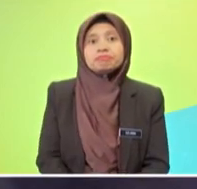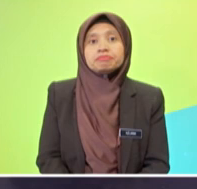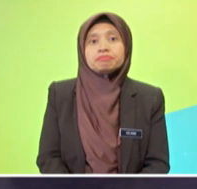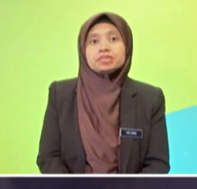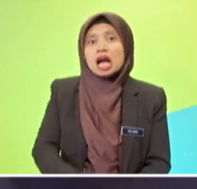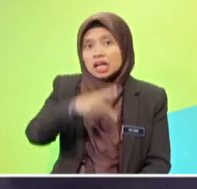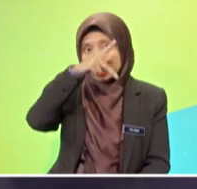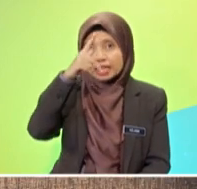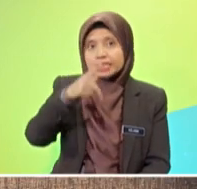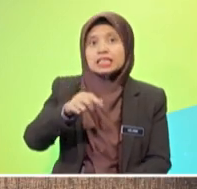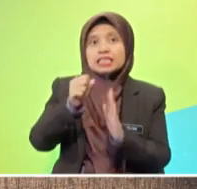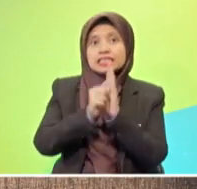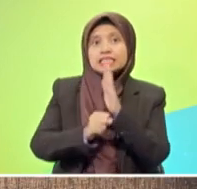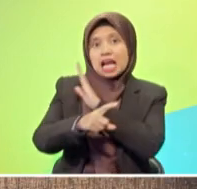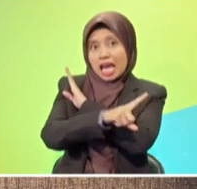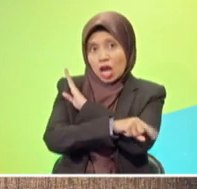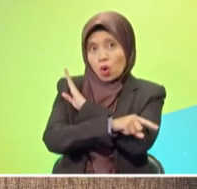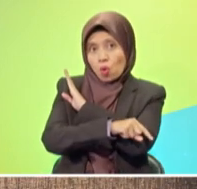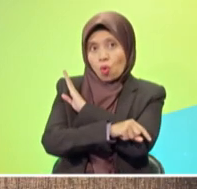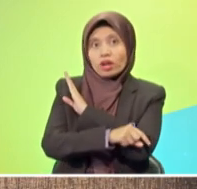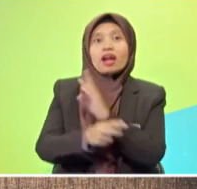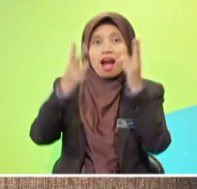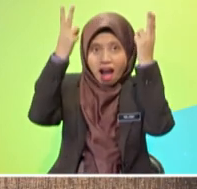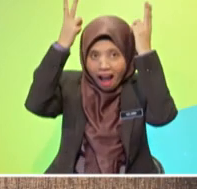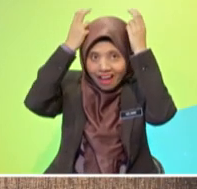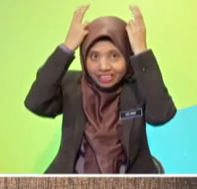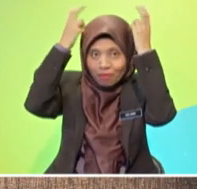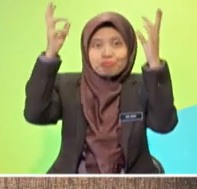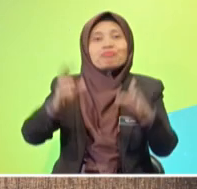Farisa say nampak tangan Farisa cepat